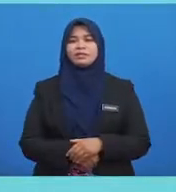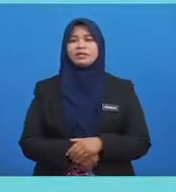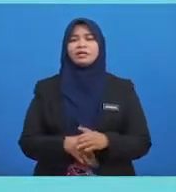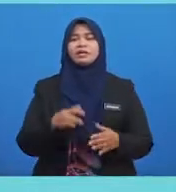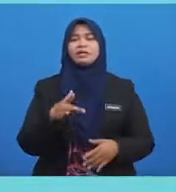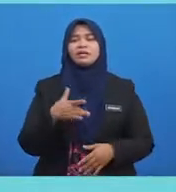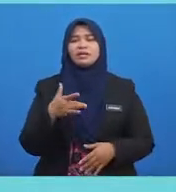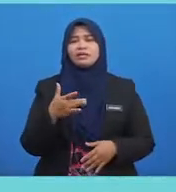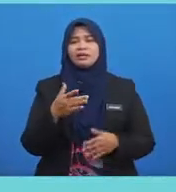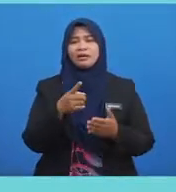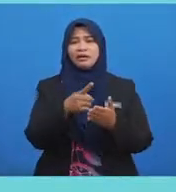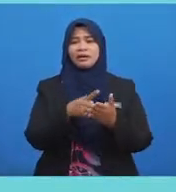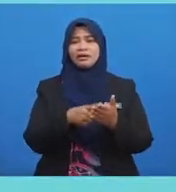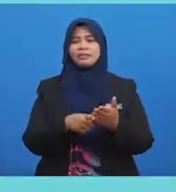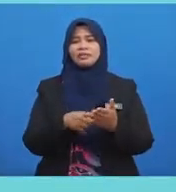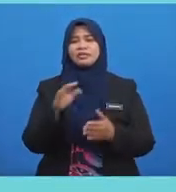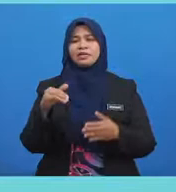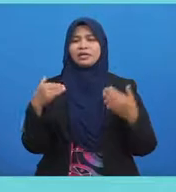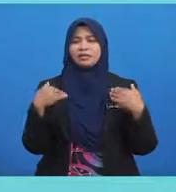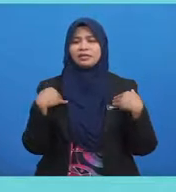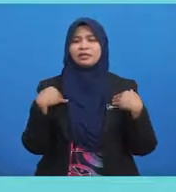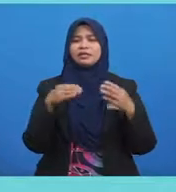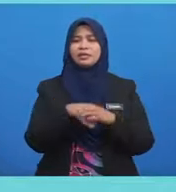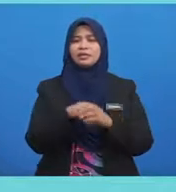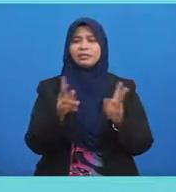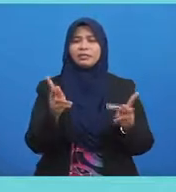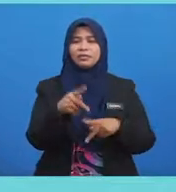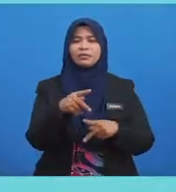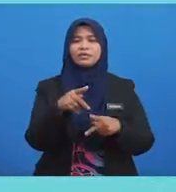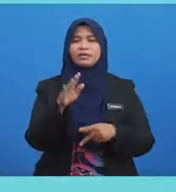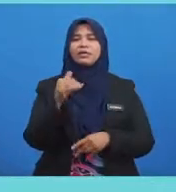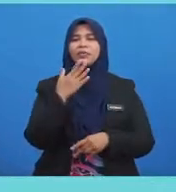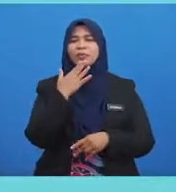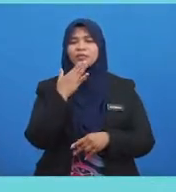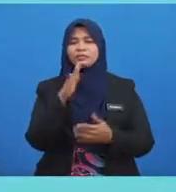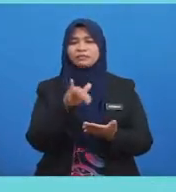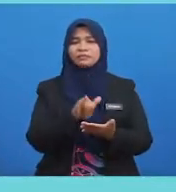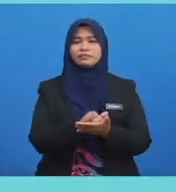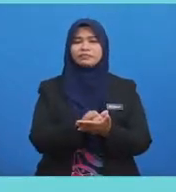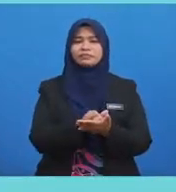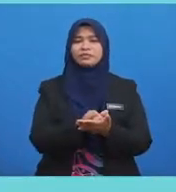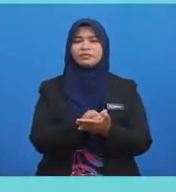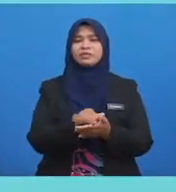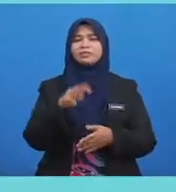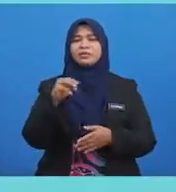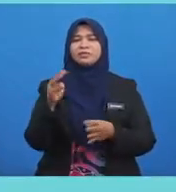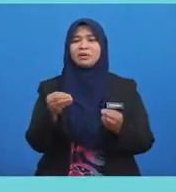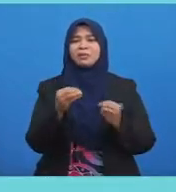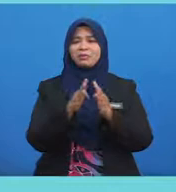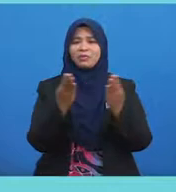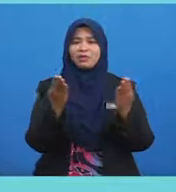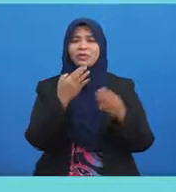Agak-agak apa di sebalik kotak yang berwarna-warni itu? Mari murid-murid, nak buka warna apa dulu